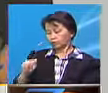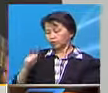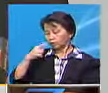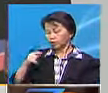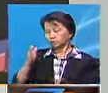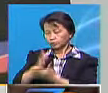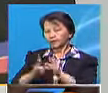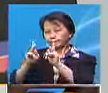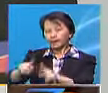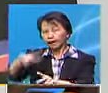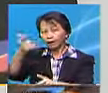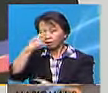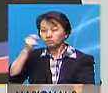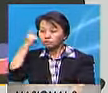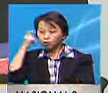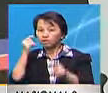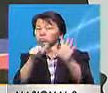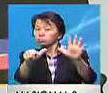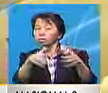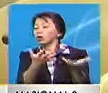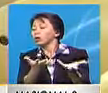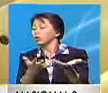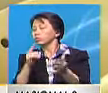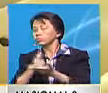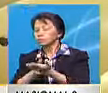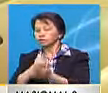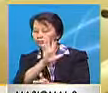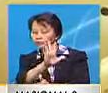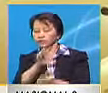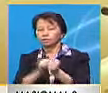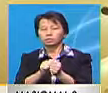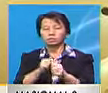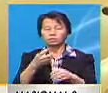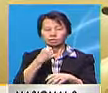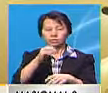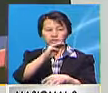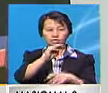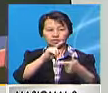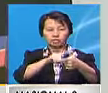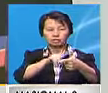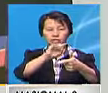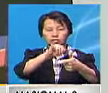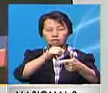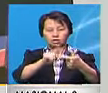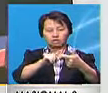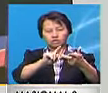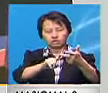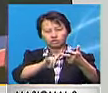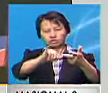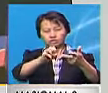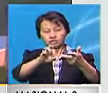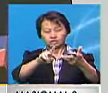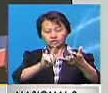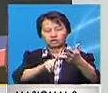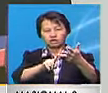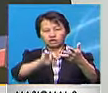dan beberapa pihak lain untuk mengetahui nasib 6 lagi bekas pemain tersebut. Matlan Marjan, Matusin Bowie, Junaidi Tuah, Gerard